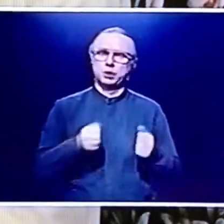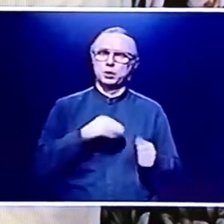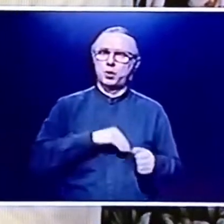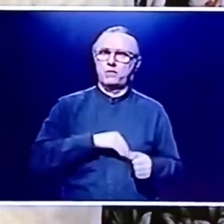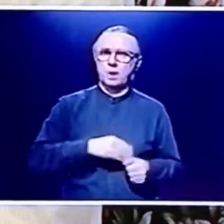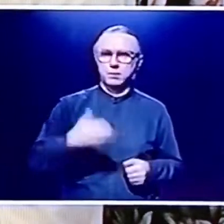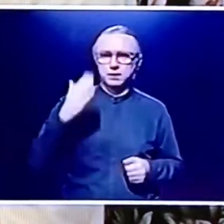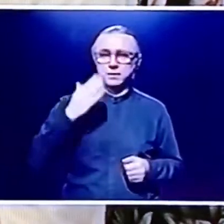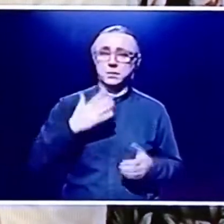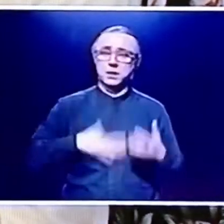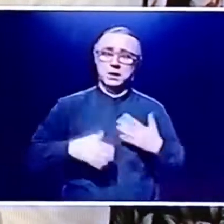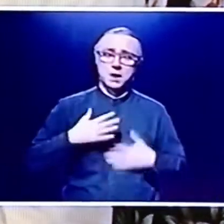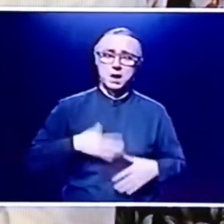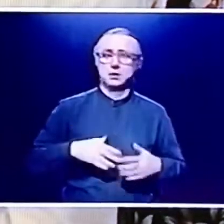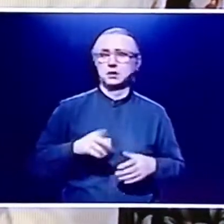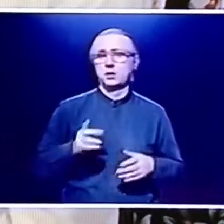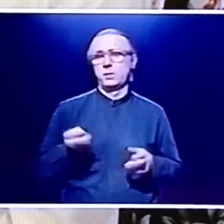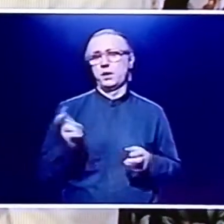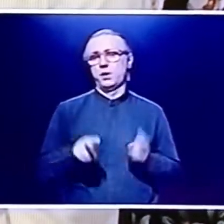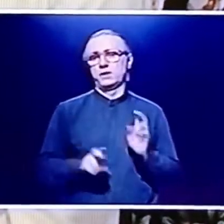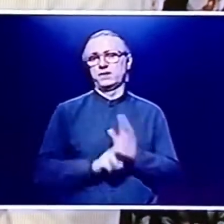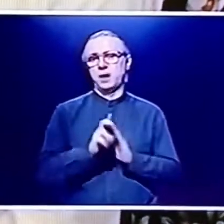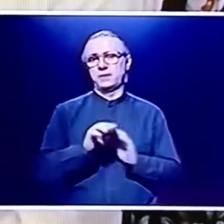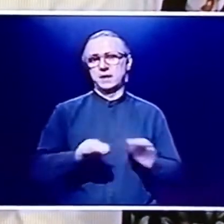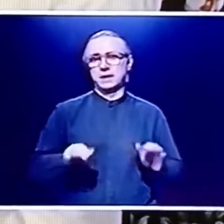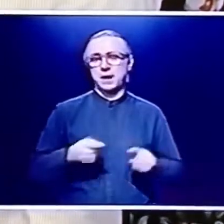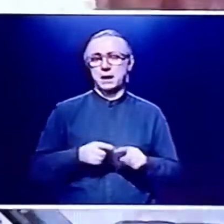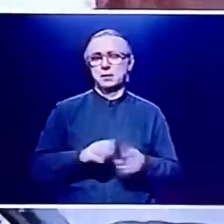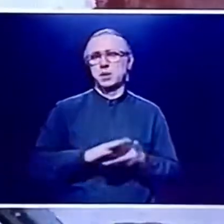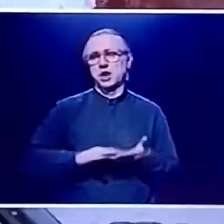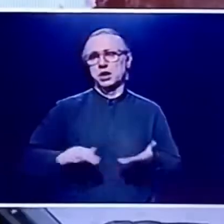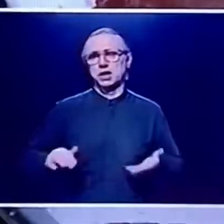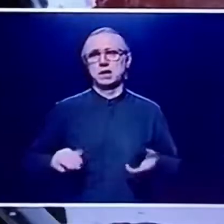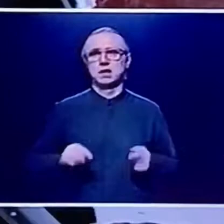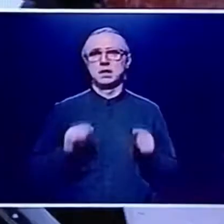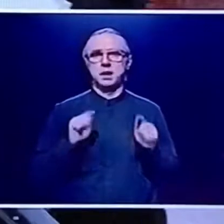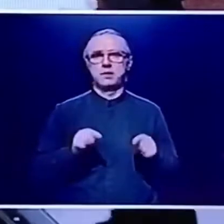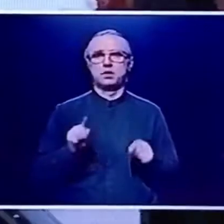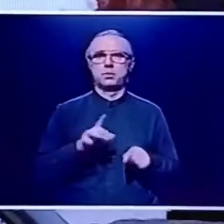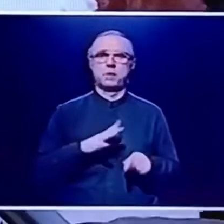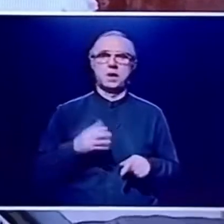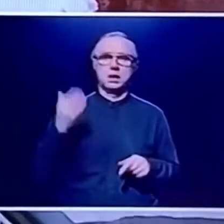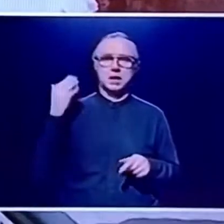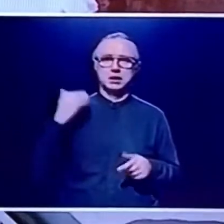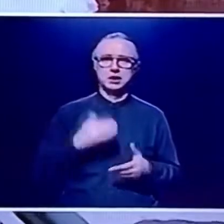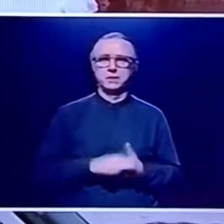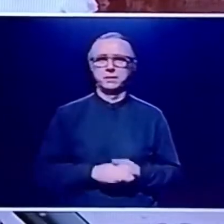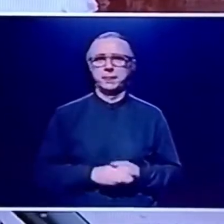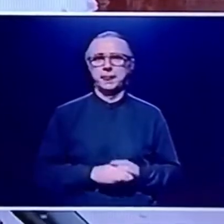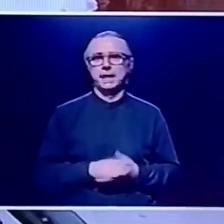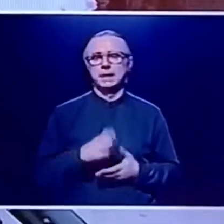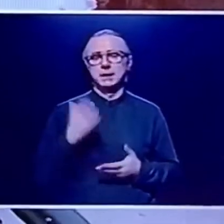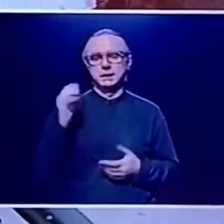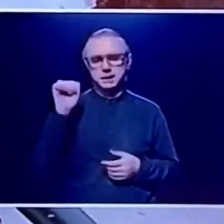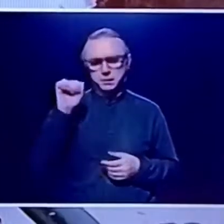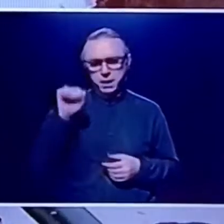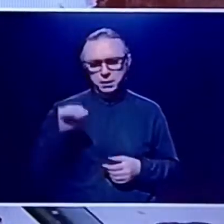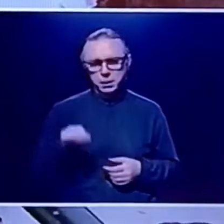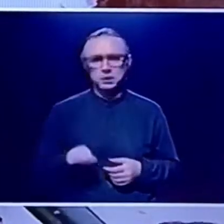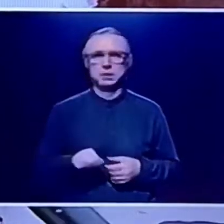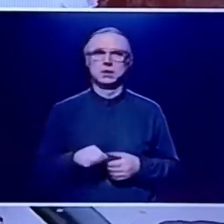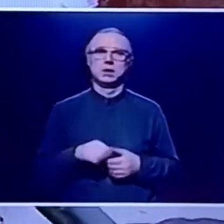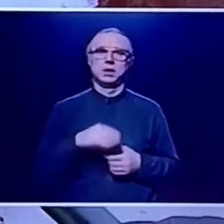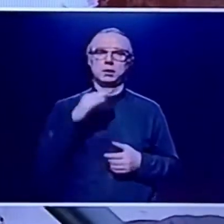когда к нам приходят в наш храм детки, потому что, ну, это продолжение того, что было раньше. И низкий поклон Архимандриту Павлу, что